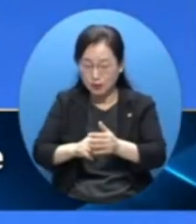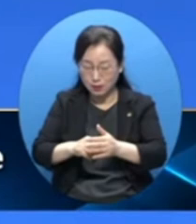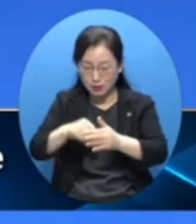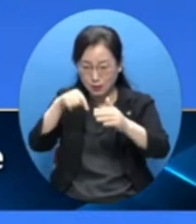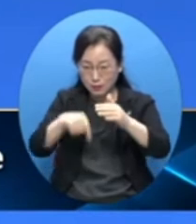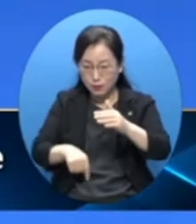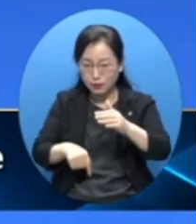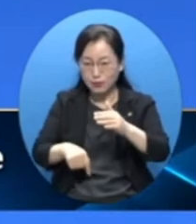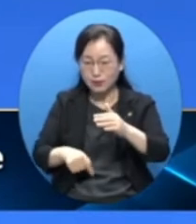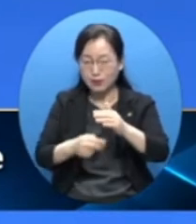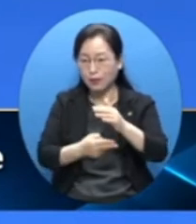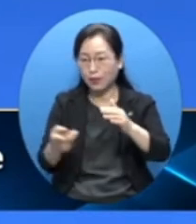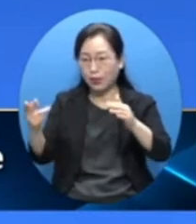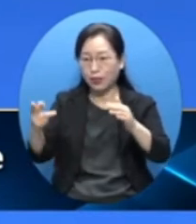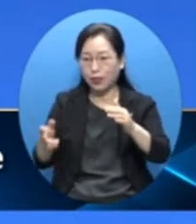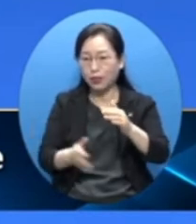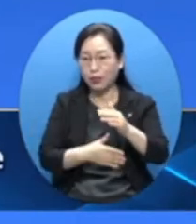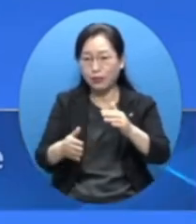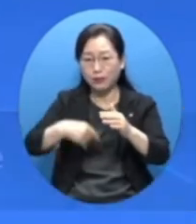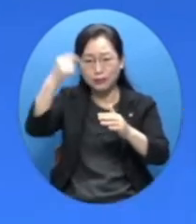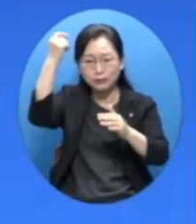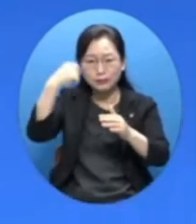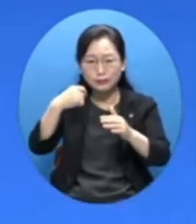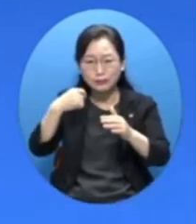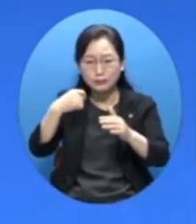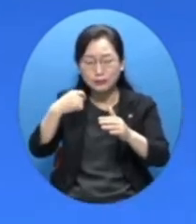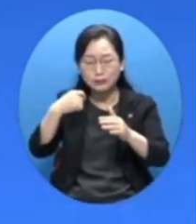허탈함을 매울 길이 없어서